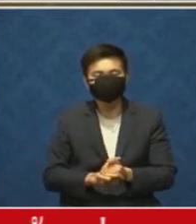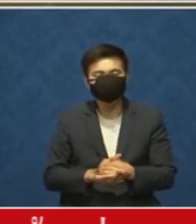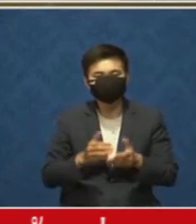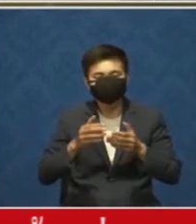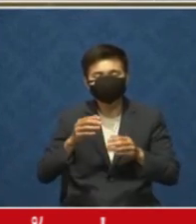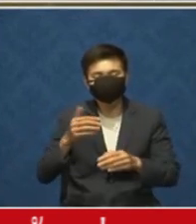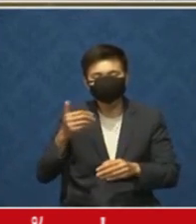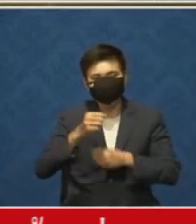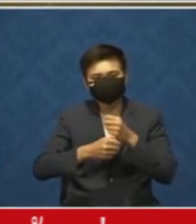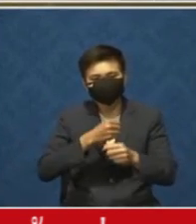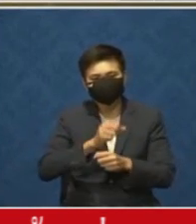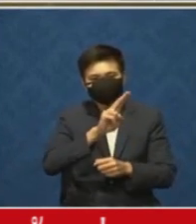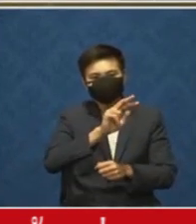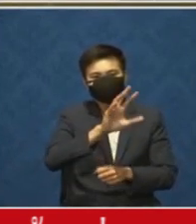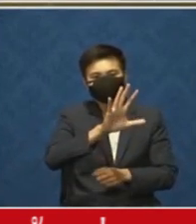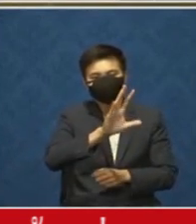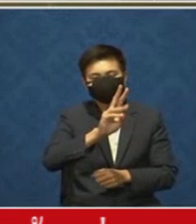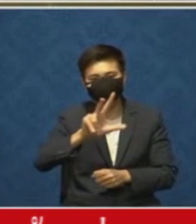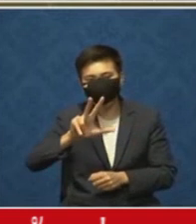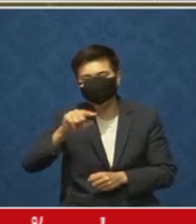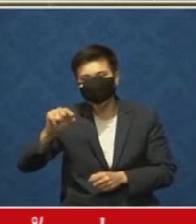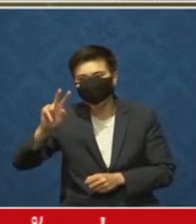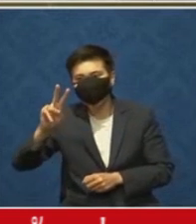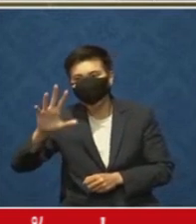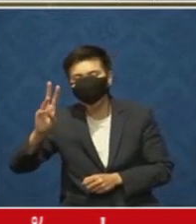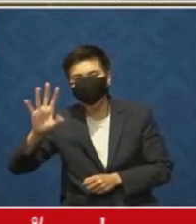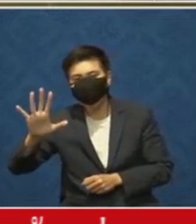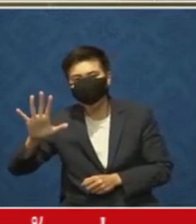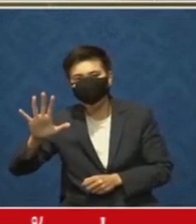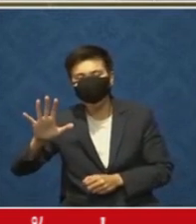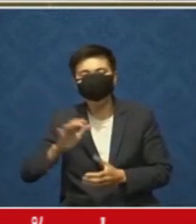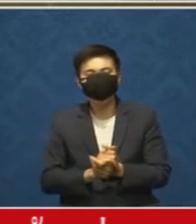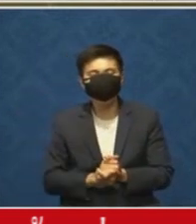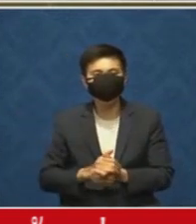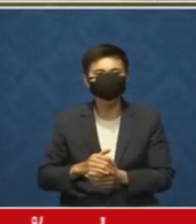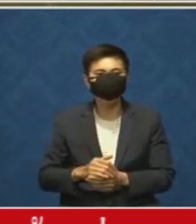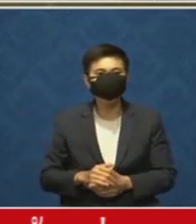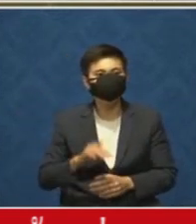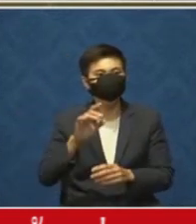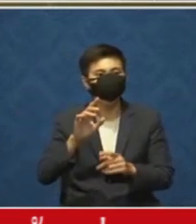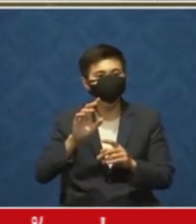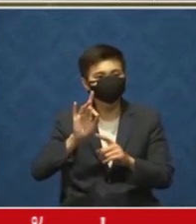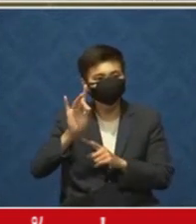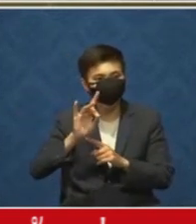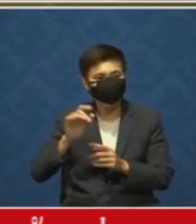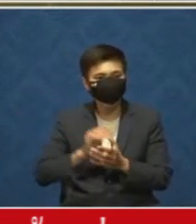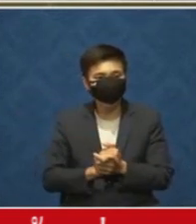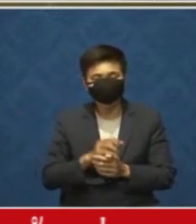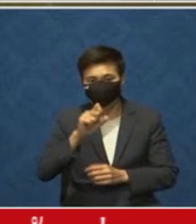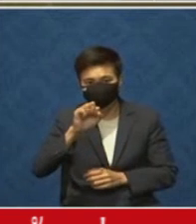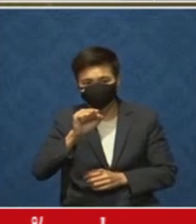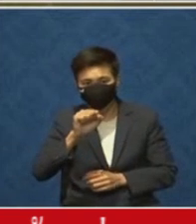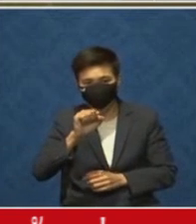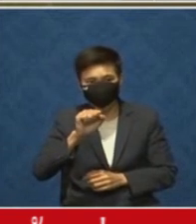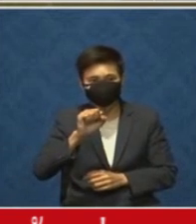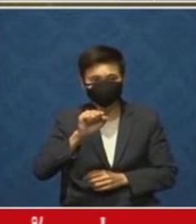ง2565งบประมาณ995ล้านบาท8โครงการก่อสร้างอาคารทดสอบ